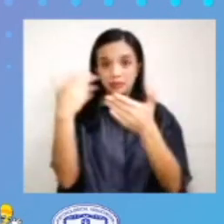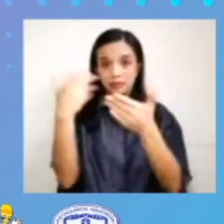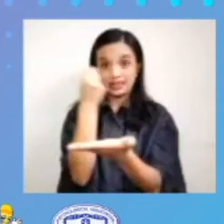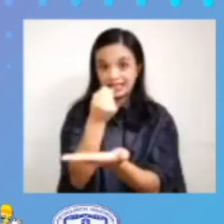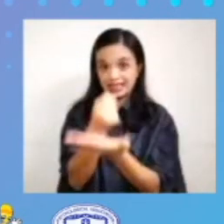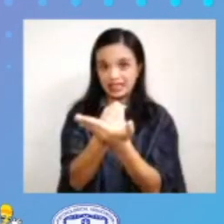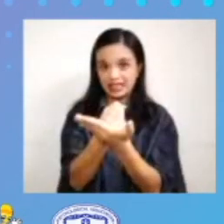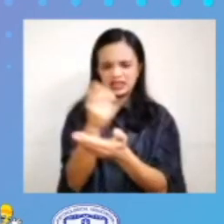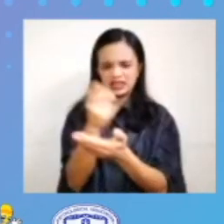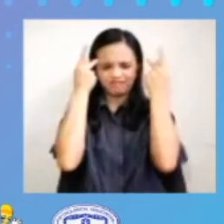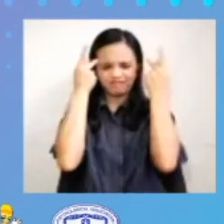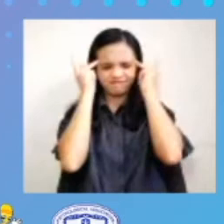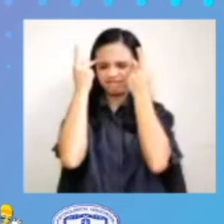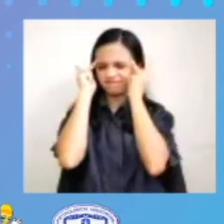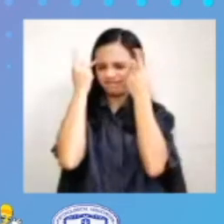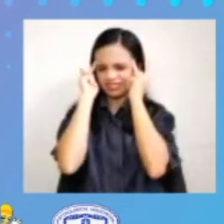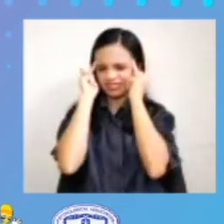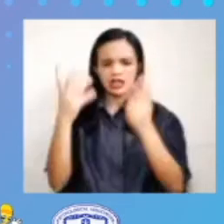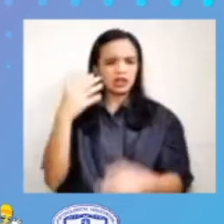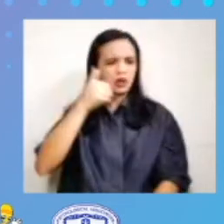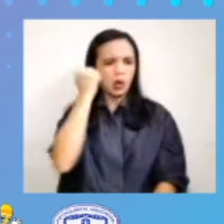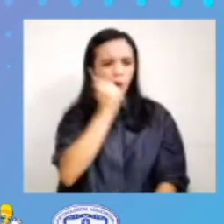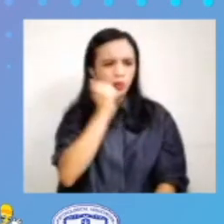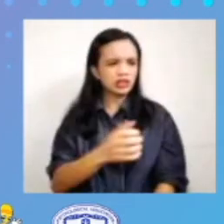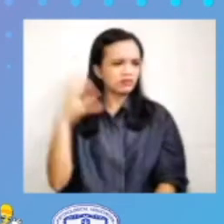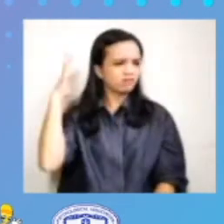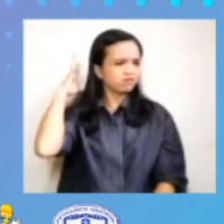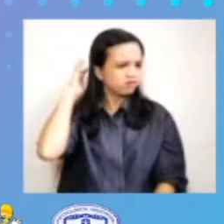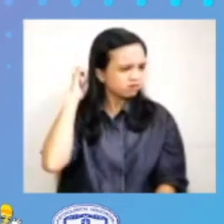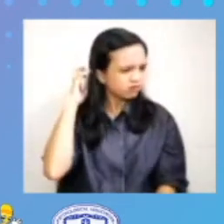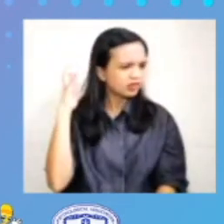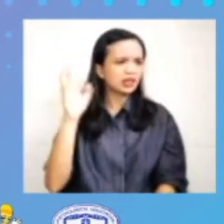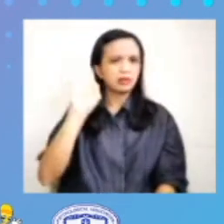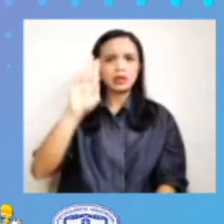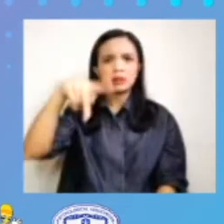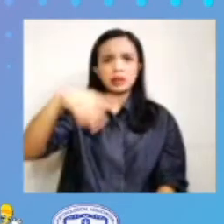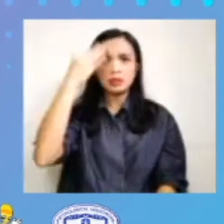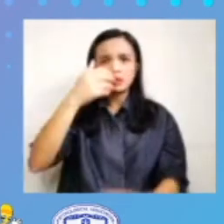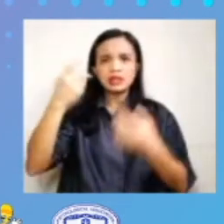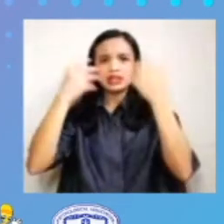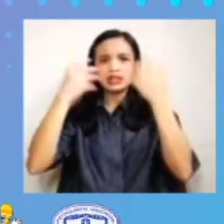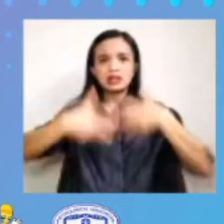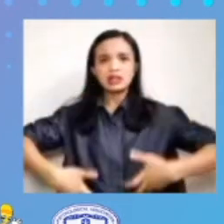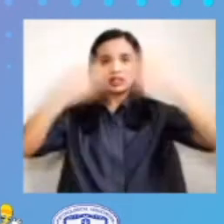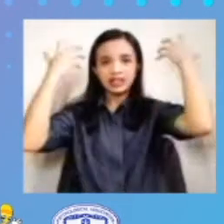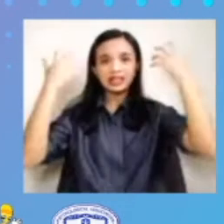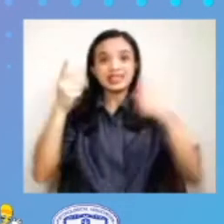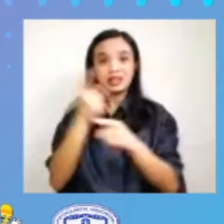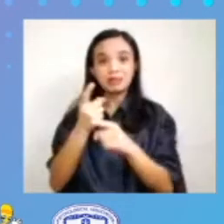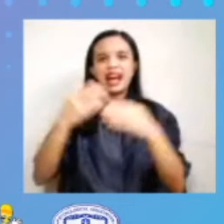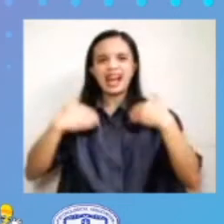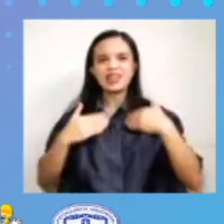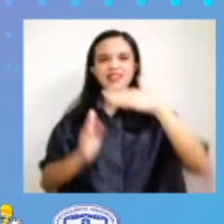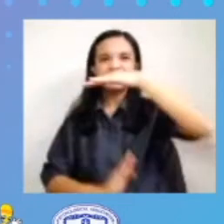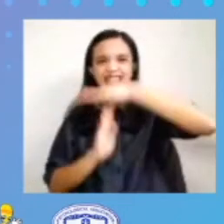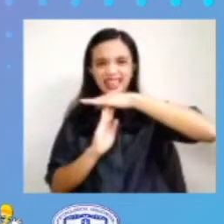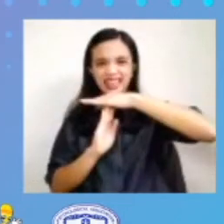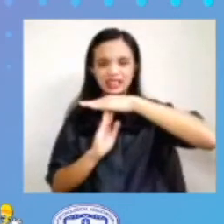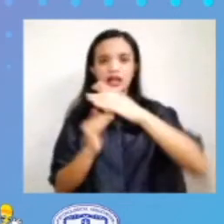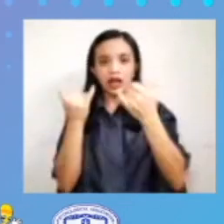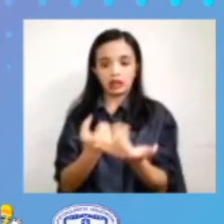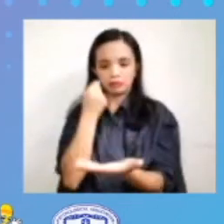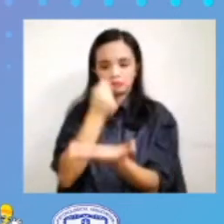heard psychosomatic illnesses. What are these psychosomatic illnesses? Yung mga nakikinig po sa atin dyan, mga nanay, di ba, pag malapit